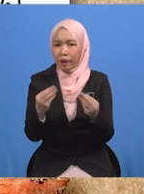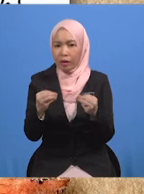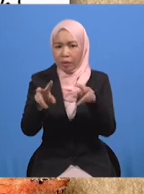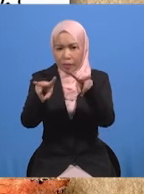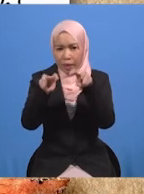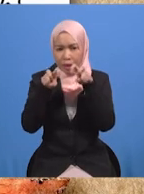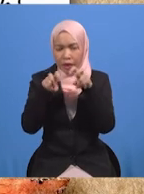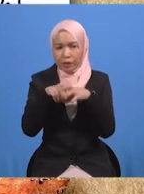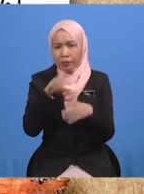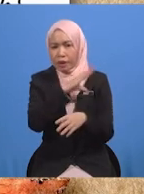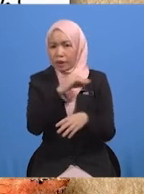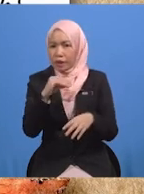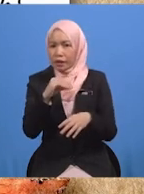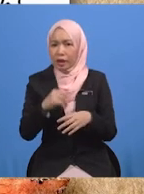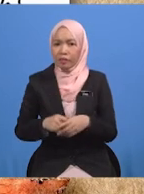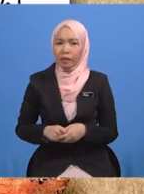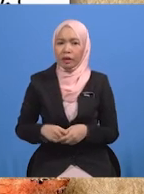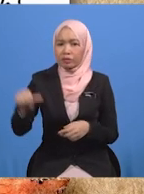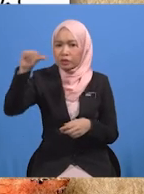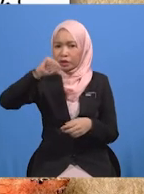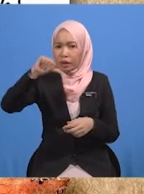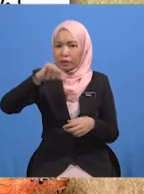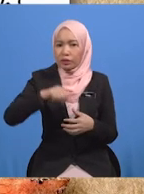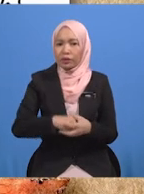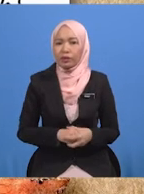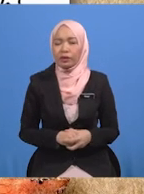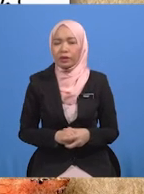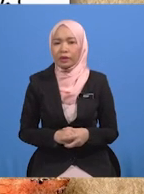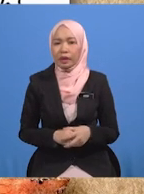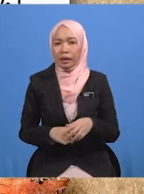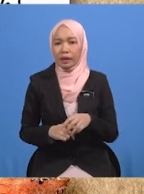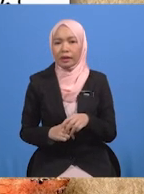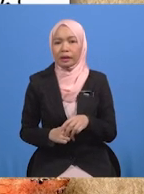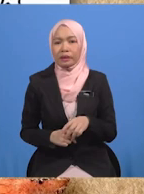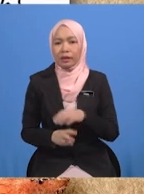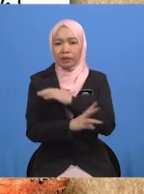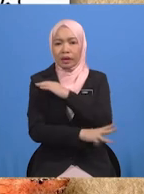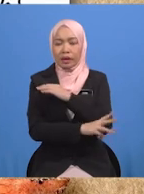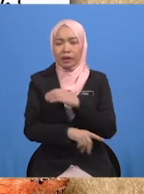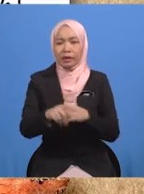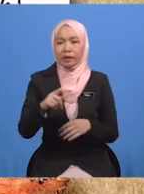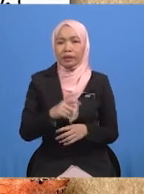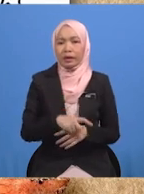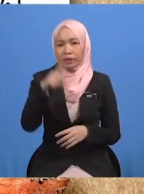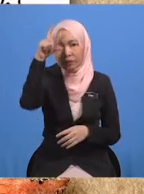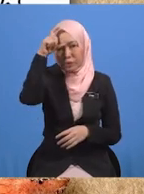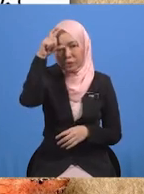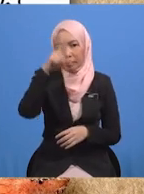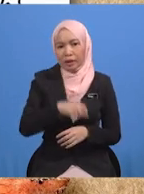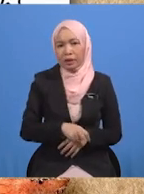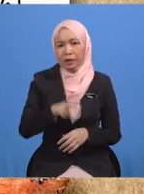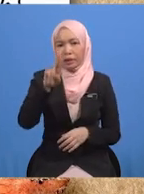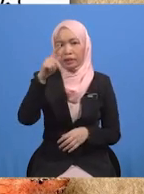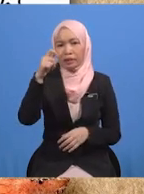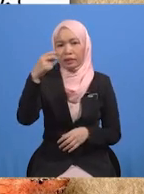telah memusnahkan kedaulatan Turki Uthmaniyah. Kuasa-kuasa barat ini menghadapi